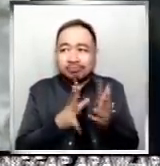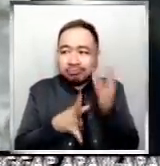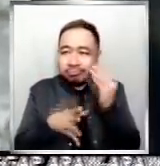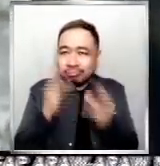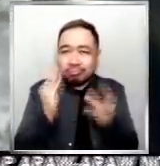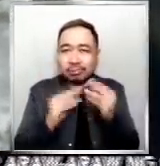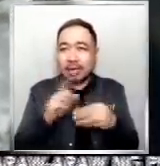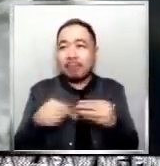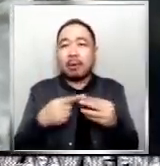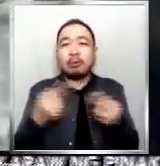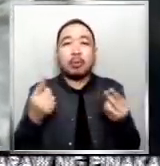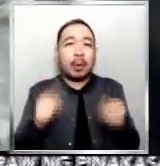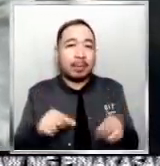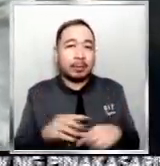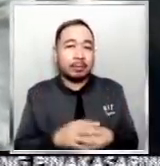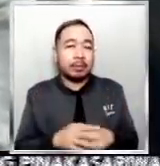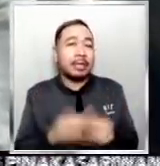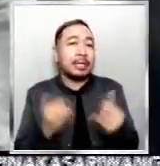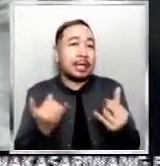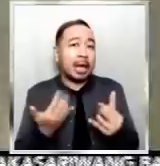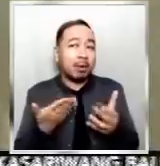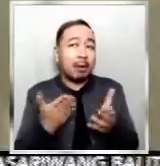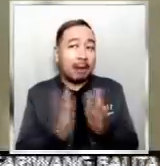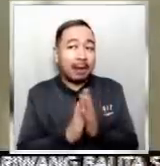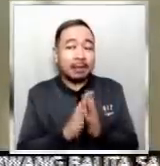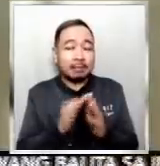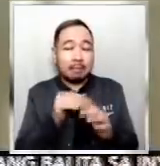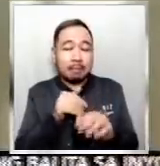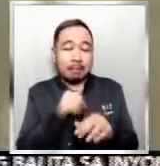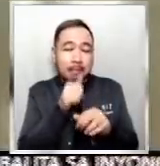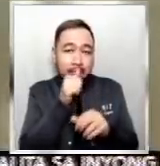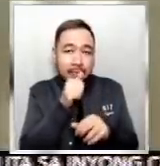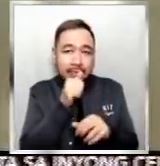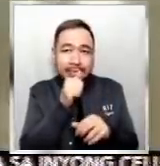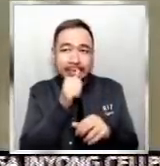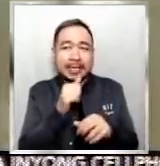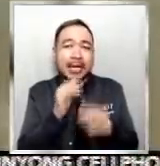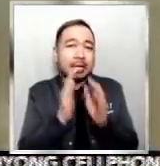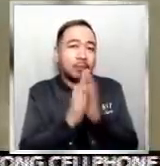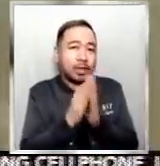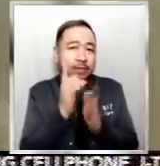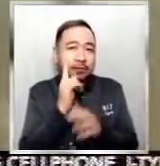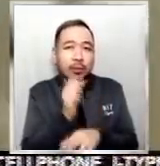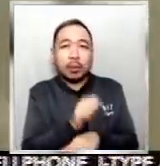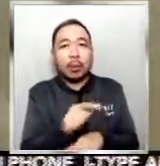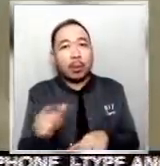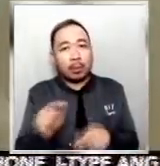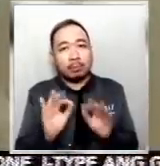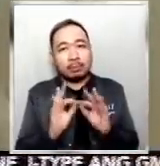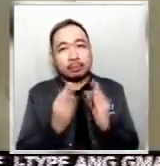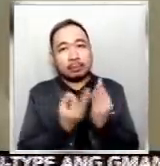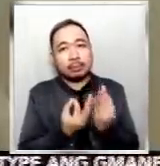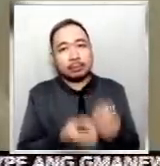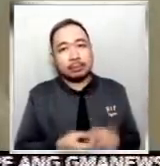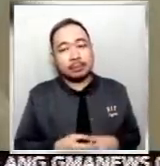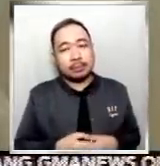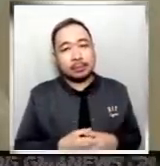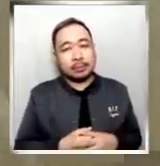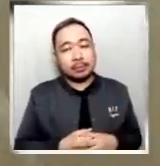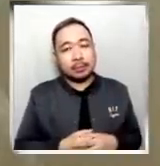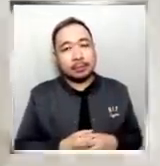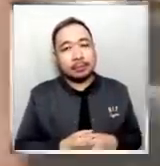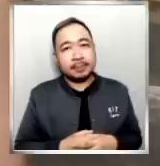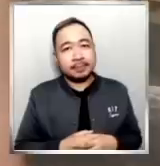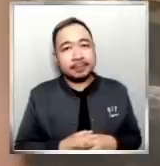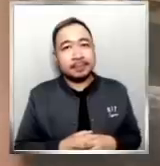humihingi rin muna siya ng privacy at prayers para sa kanilang lahat. Nelson Canlas, updated sa Showbiz